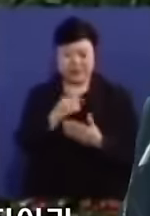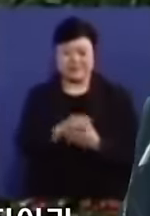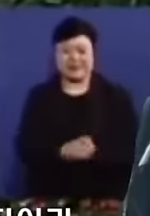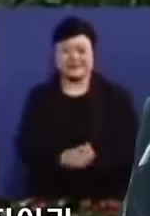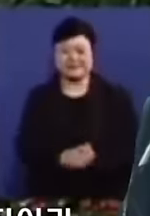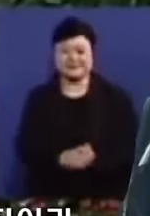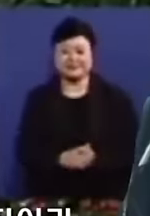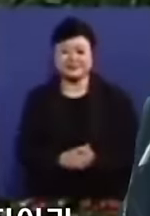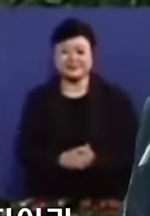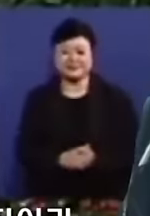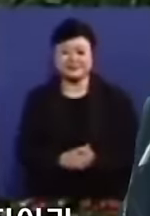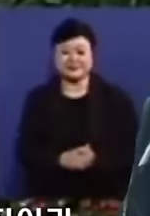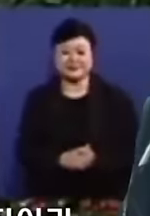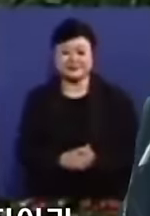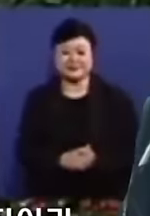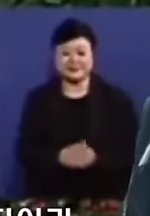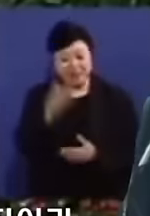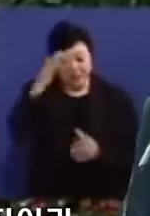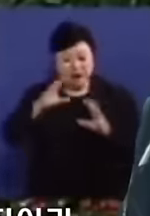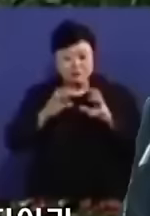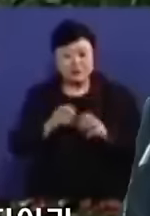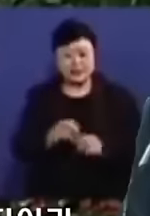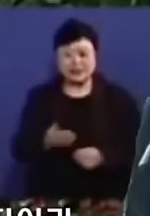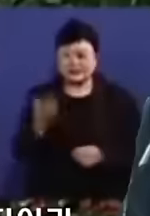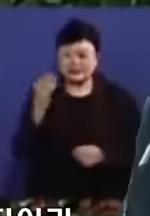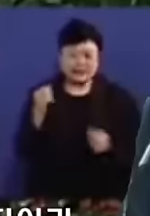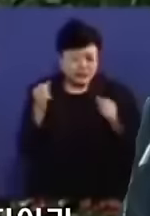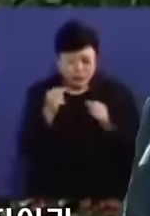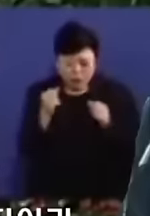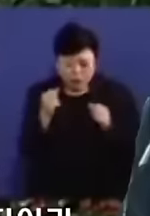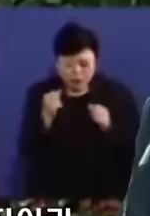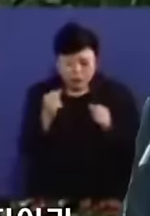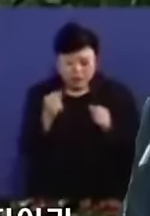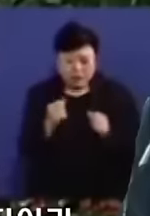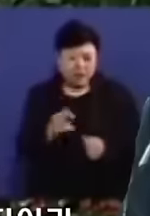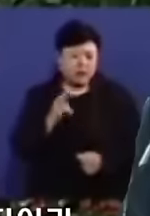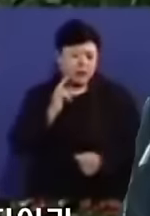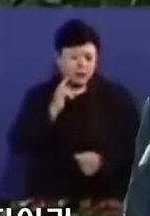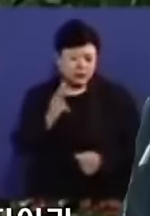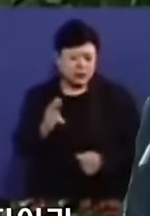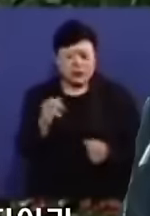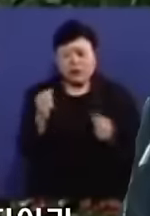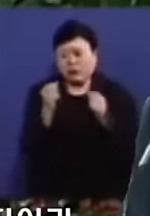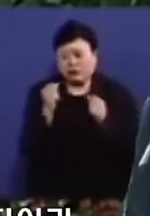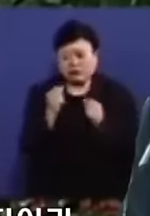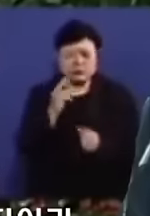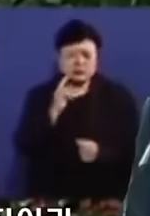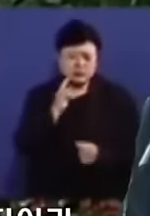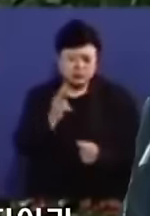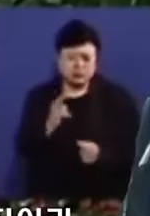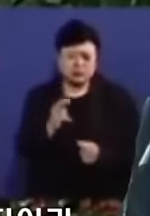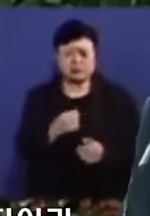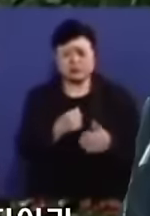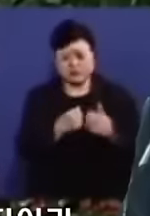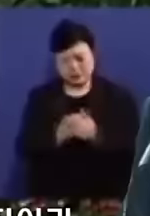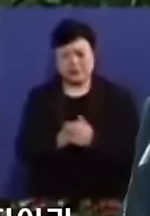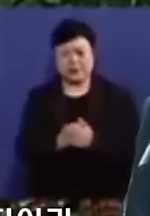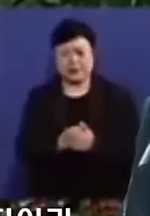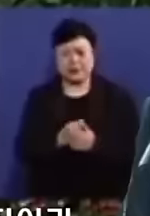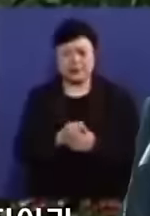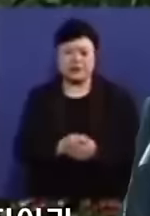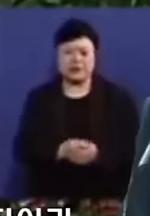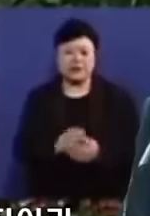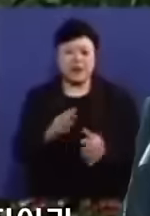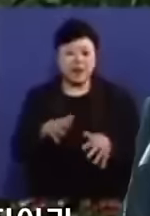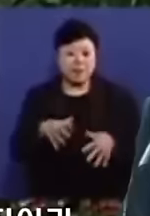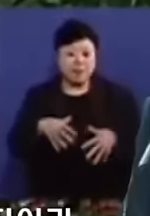합니다. 우리나라에 지난 겨울은 대단히 추웠습니다. 그 때문에 이제 다가오는